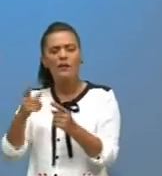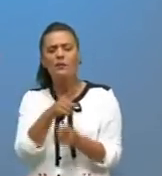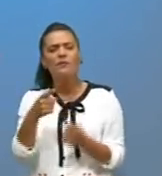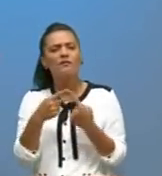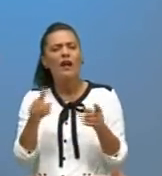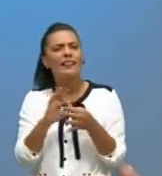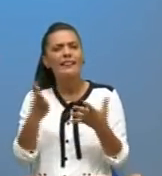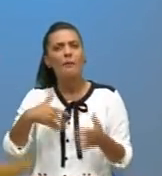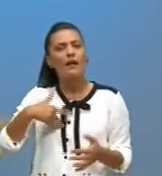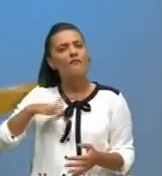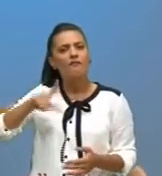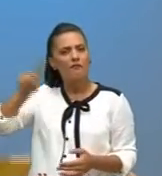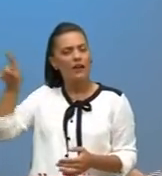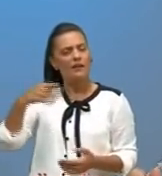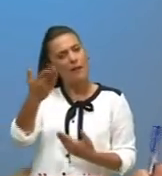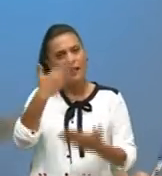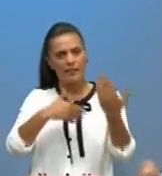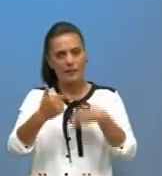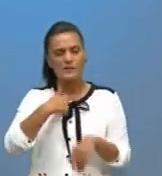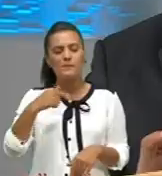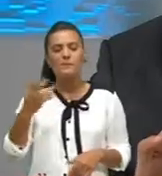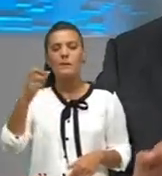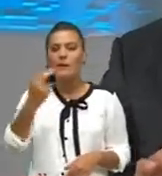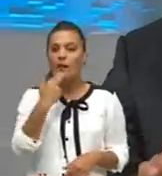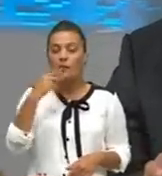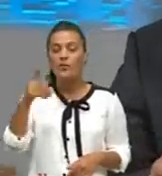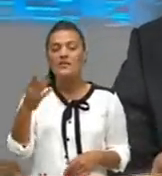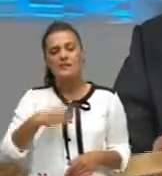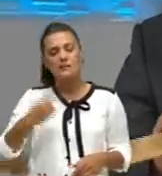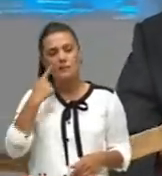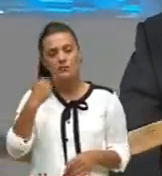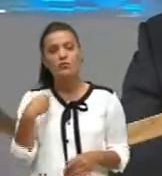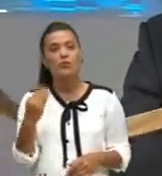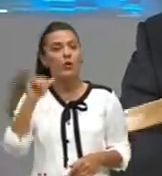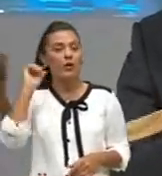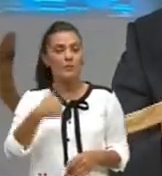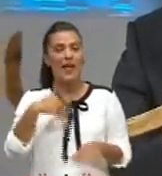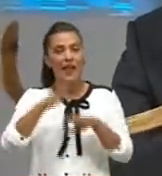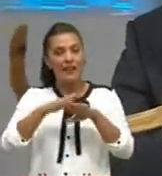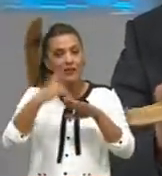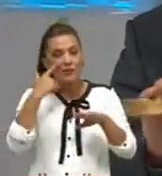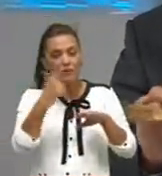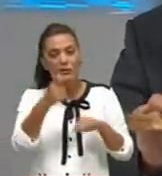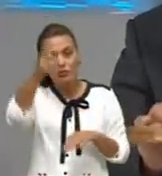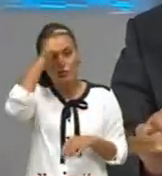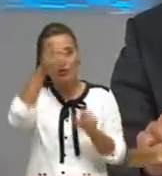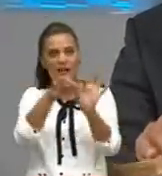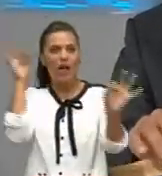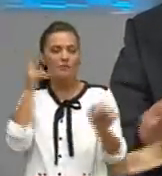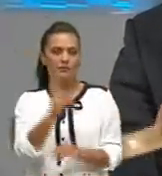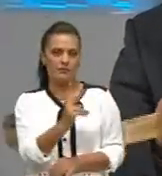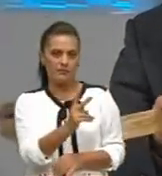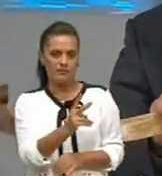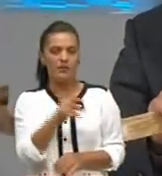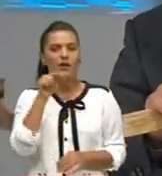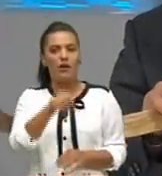edenler var. Onu da isterseniz anlatın şimdi bize. Şimdi Pınar Hanım, isterseniz bakın çok çarpıcıdır. Şu elimizde gördüğünüz bir Türk yayıdır.